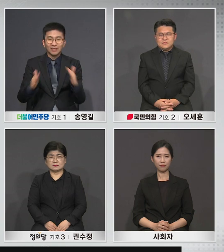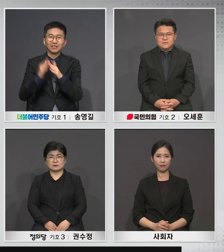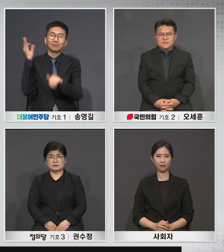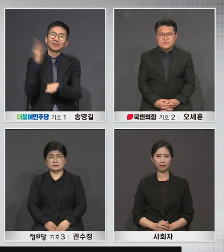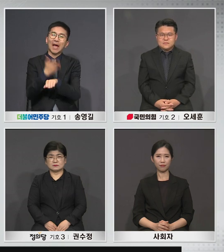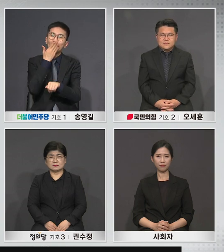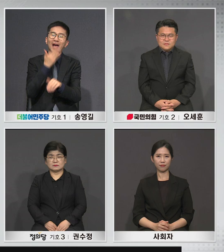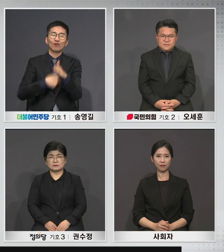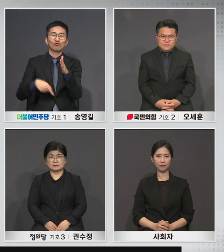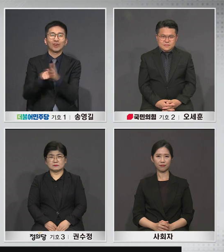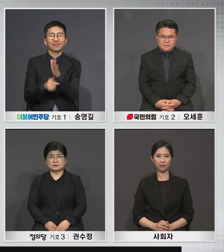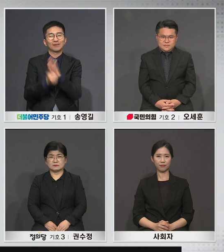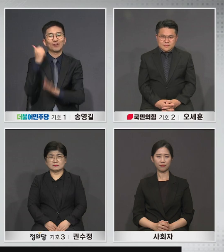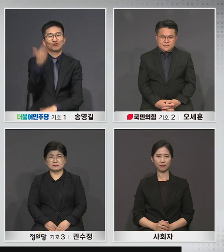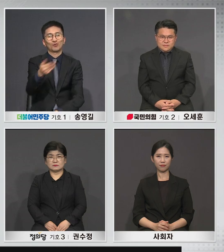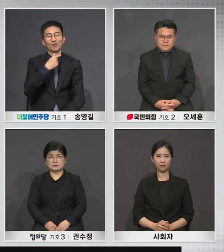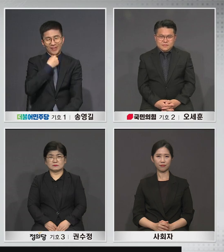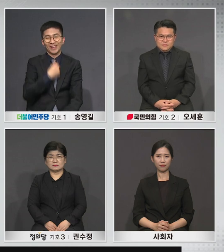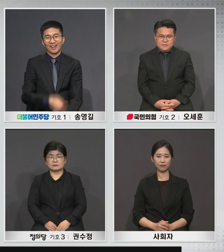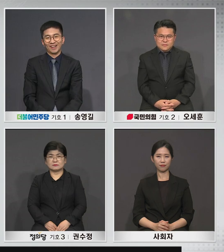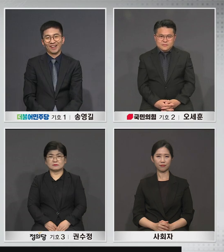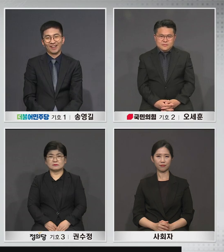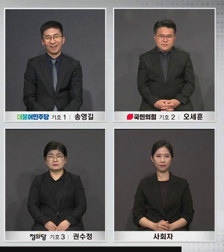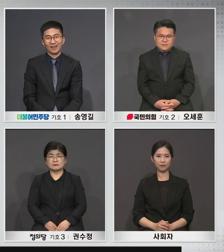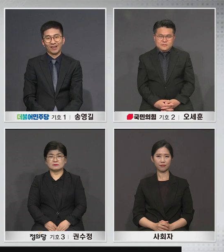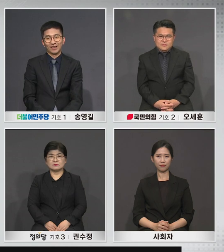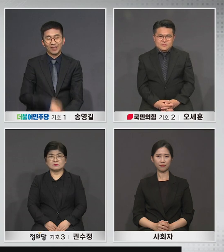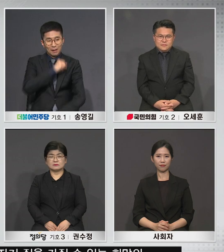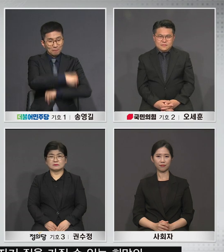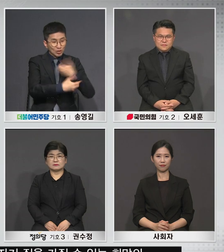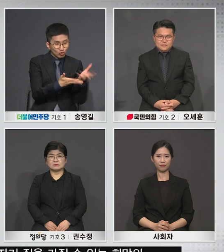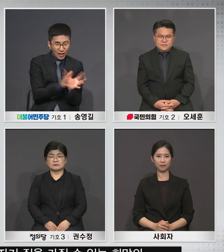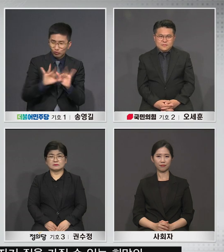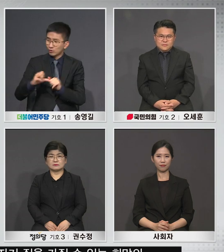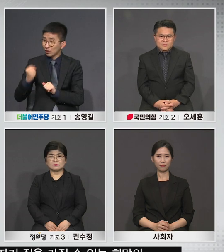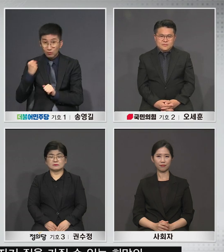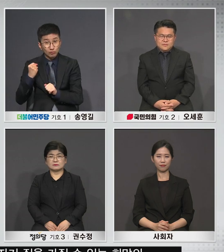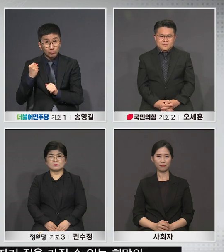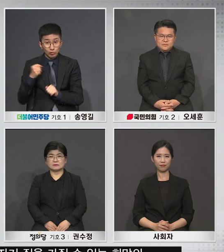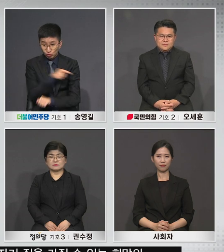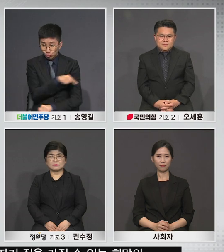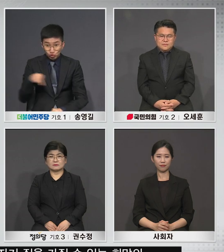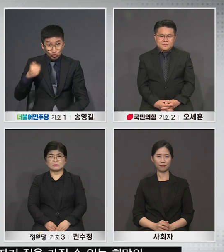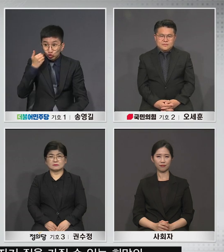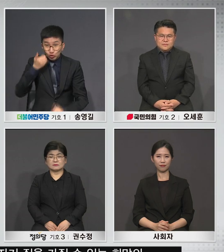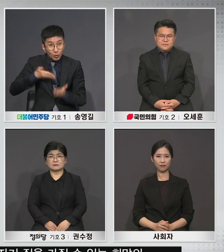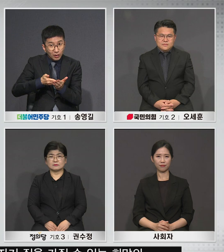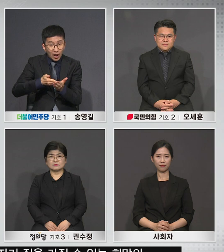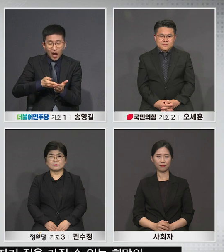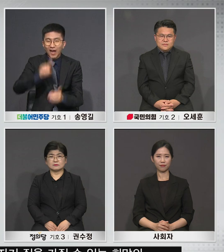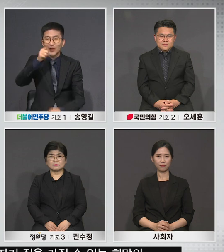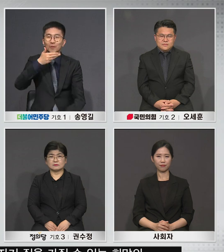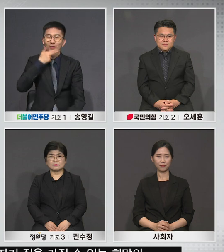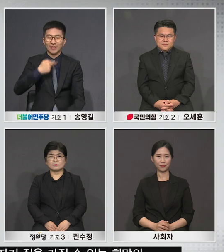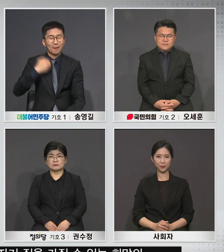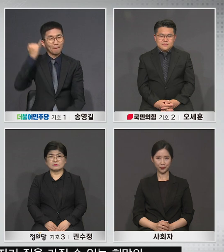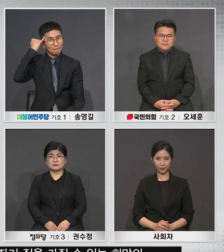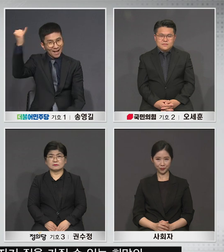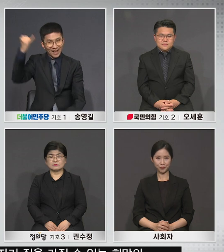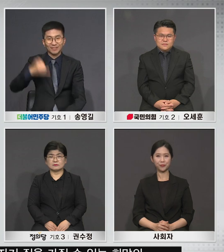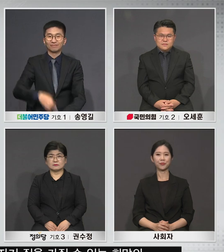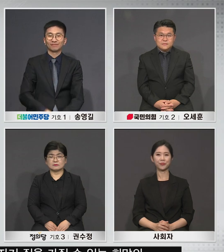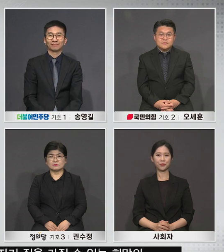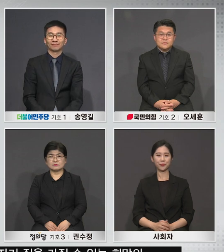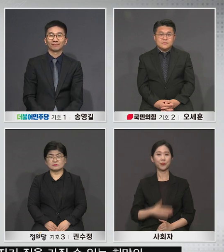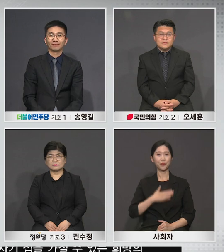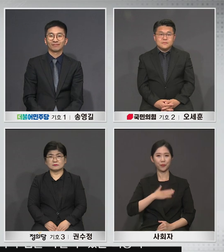사다리를 만들겠습니다. 이것은 이어야 누구도 제시하지 못했던 획기적인 아니라는 점을 말씀드리겠습니다. 이번에는 오세훈